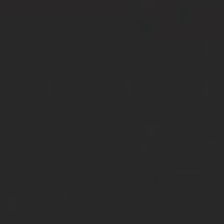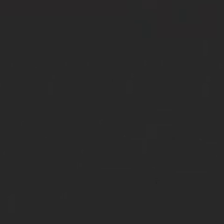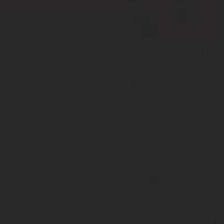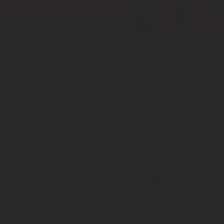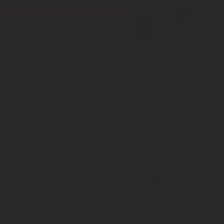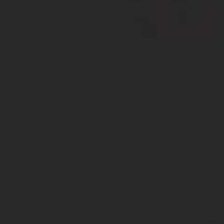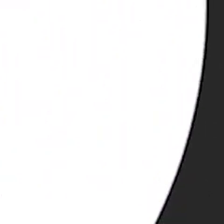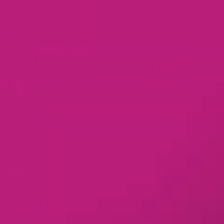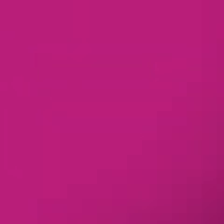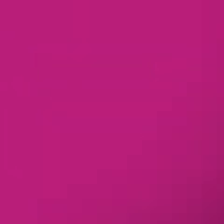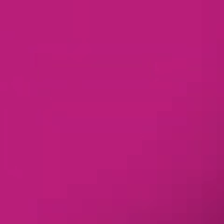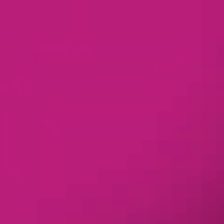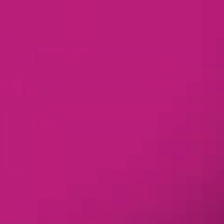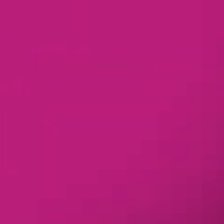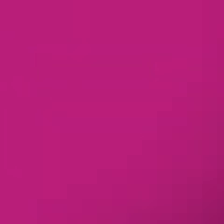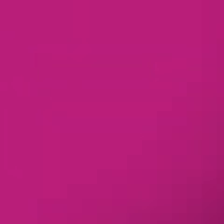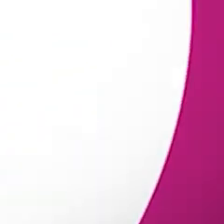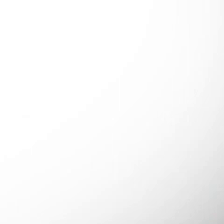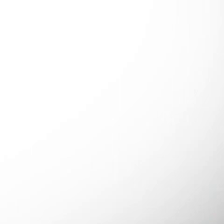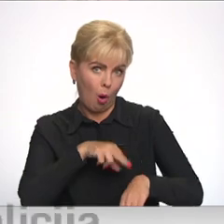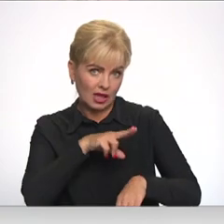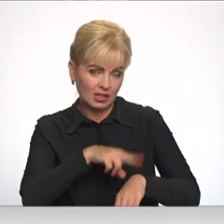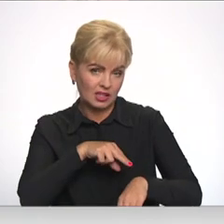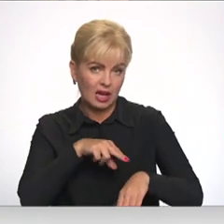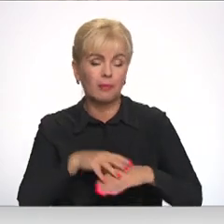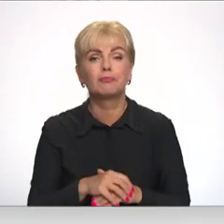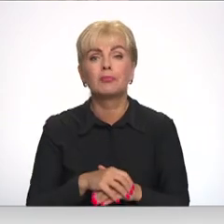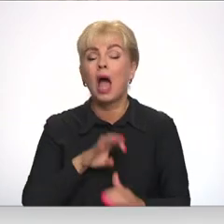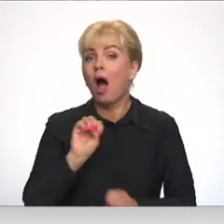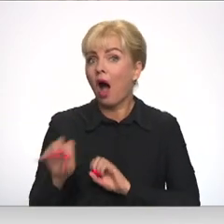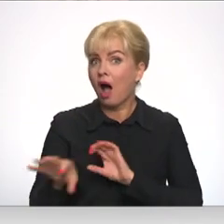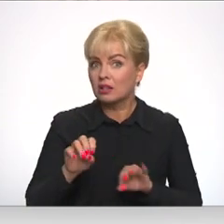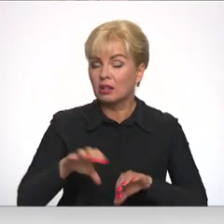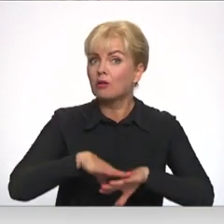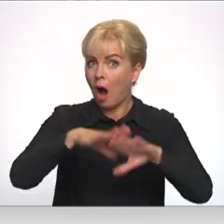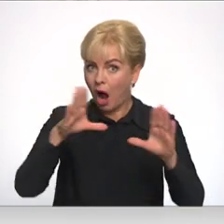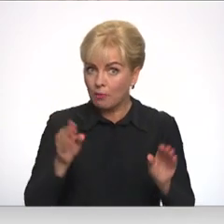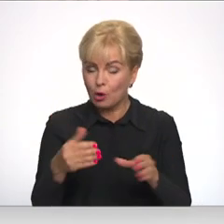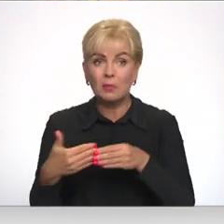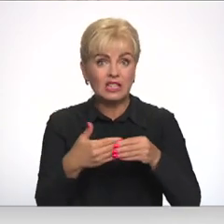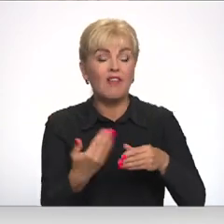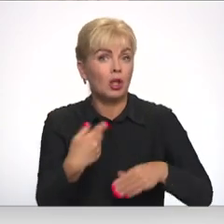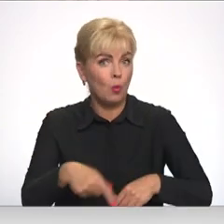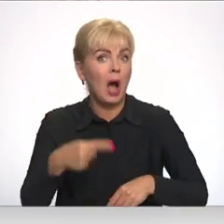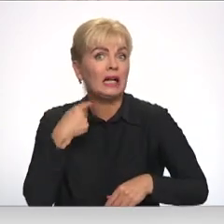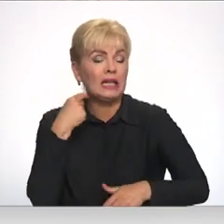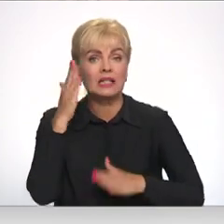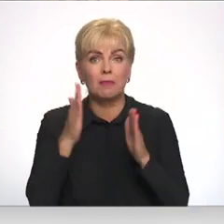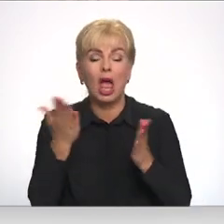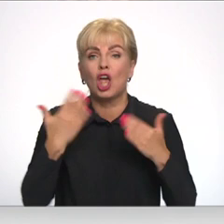Re, viss ēters ir te! Atkritumu apjoms, ko izved no Rīgas mežiem un